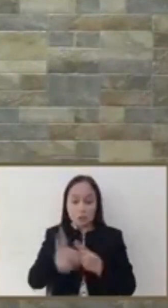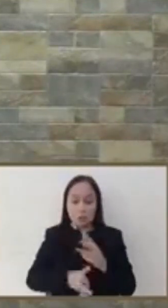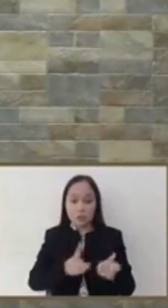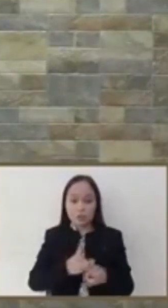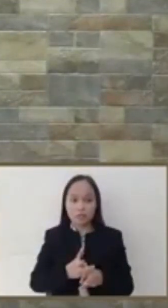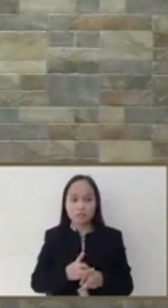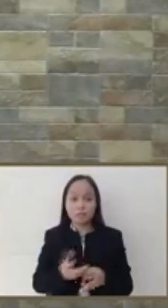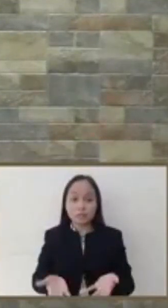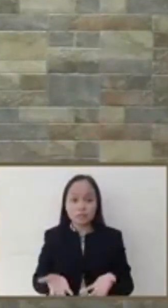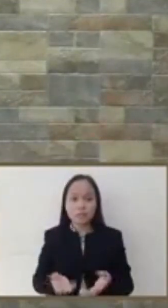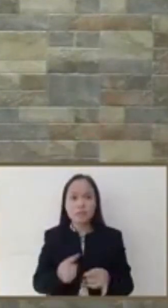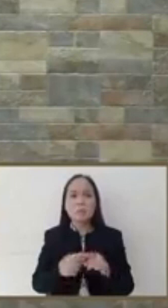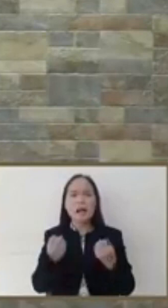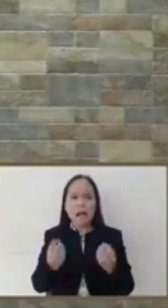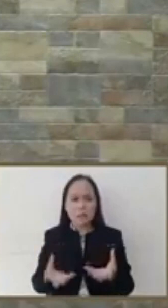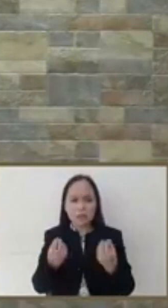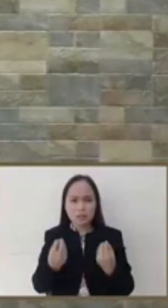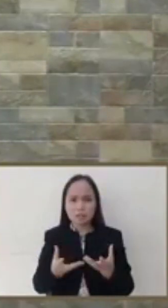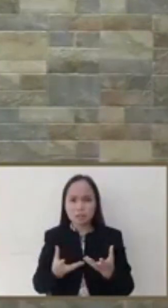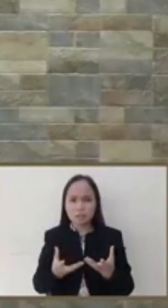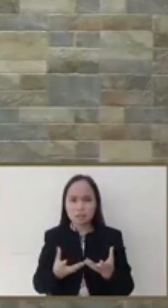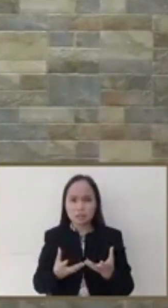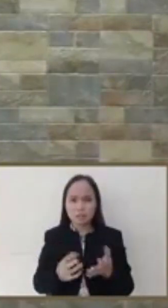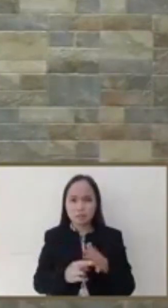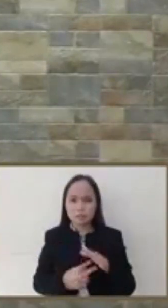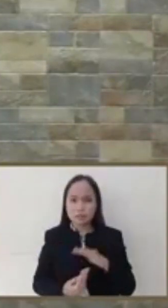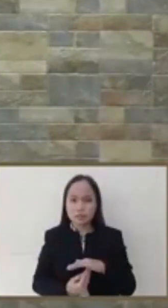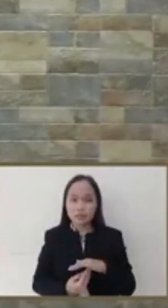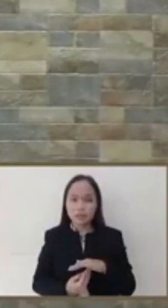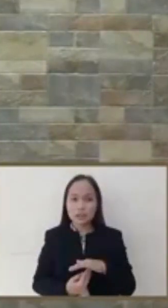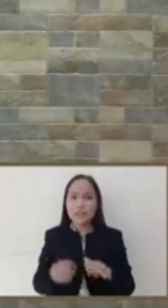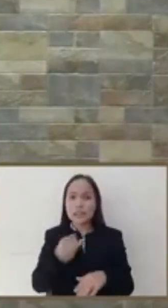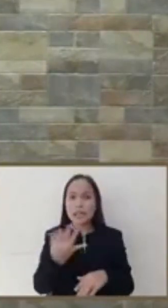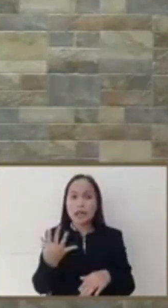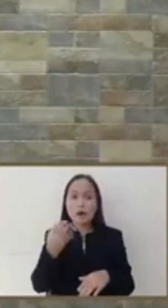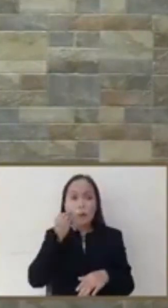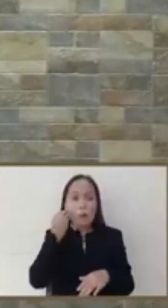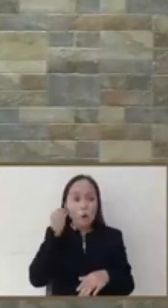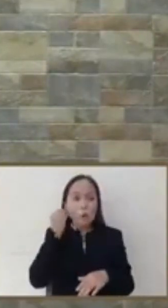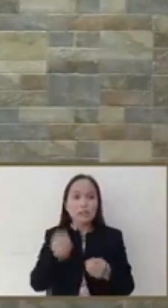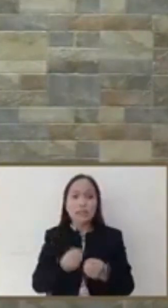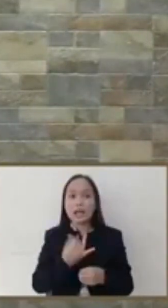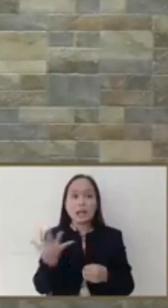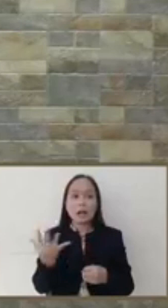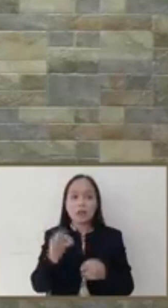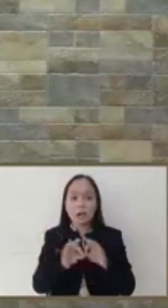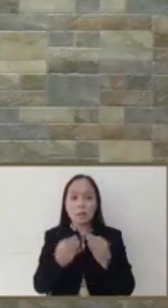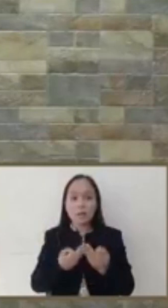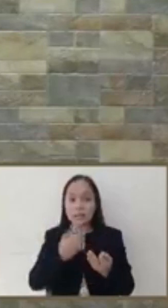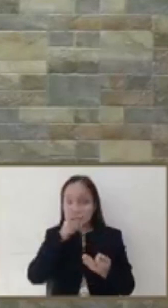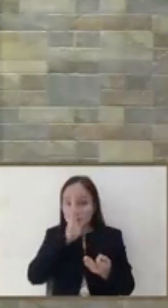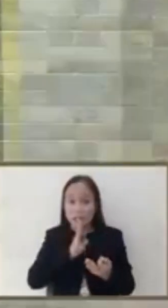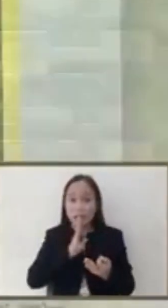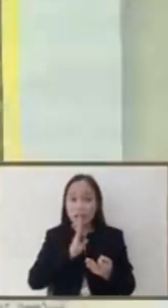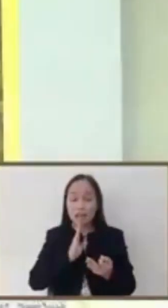ito, mga kapatid. Napakarami na po. Ilang mga mag-asawa, ilang homes, ilang family ang sinira, ilang buhay